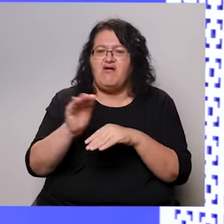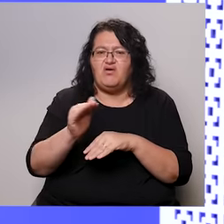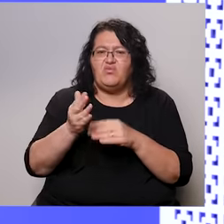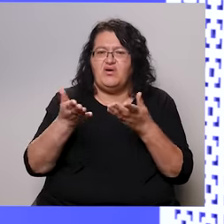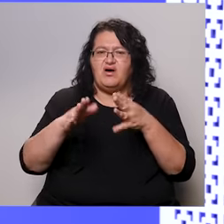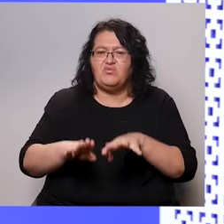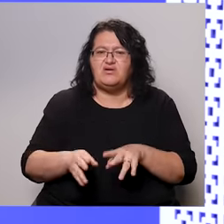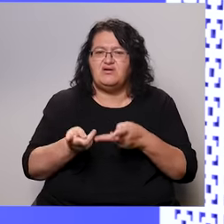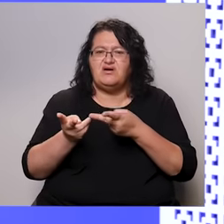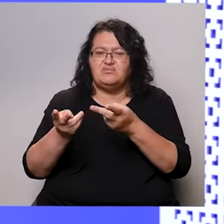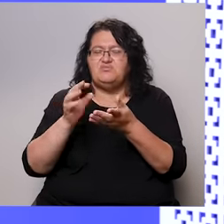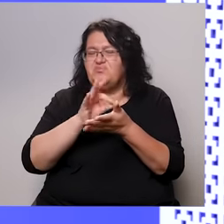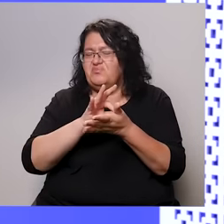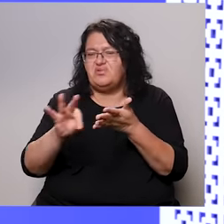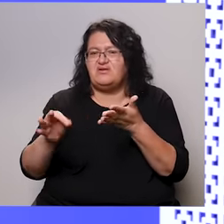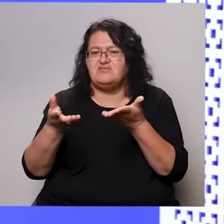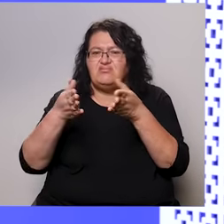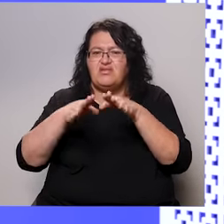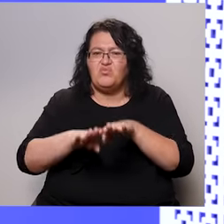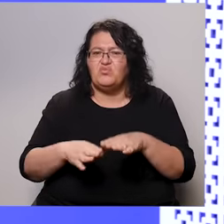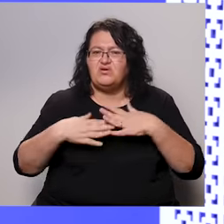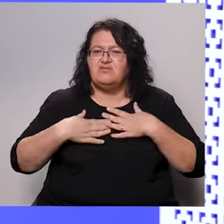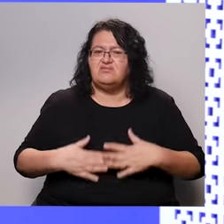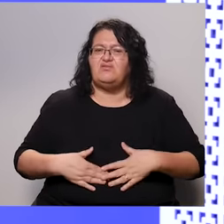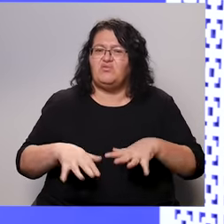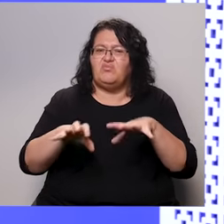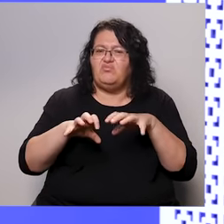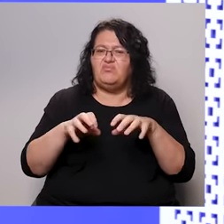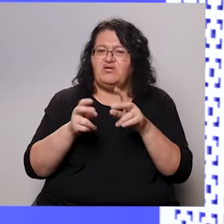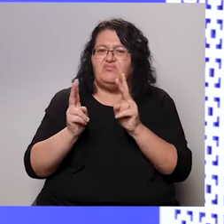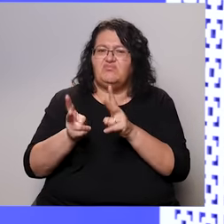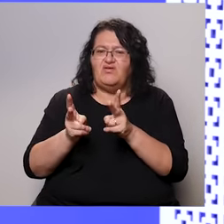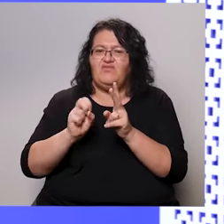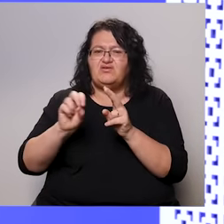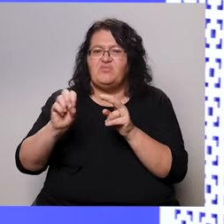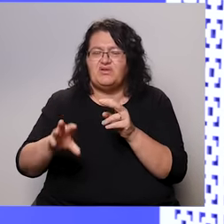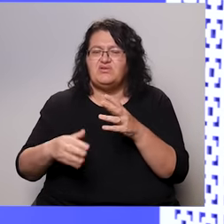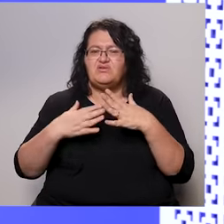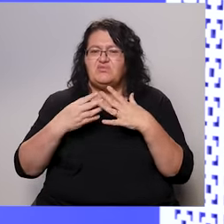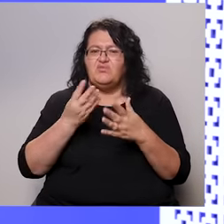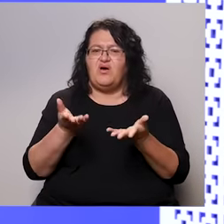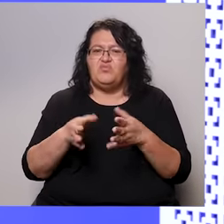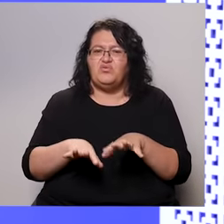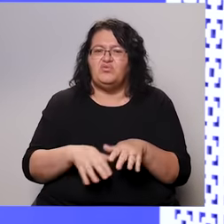ai dus, că ați dus-o jos la morgă, unde se duc cei care nu mai au sufletul în trup,